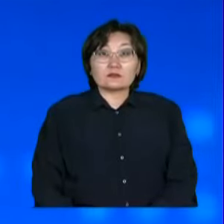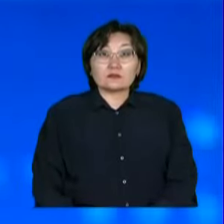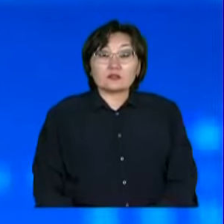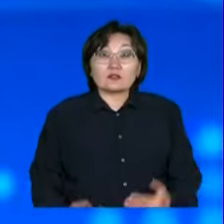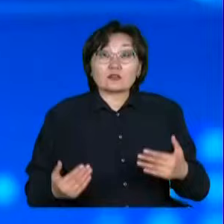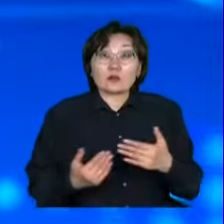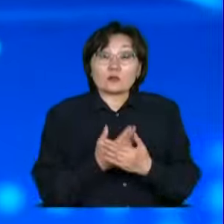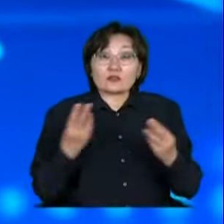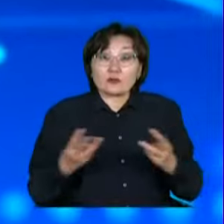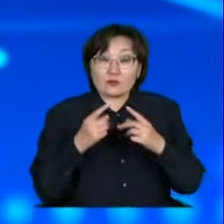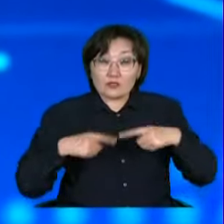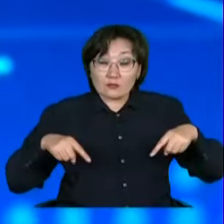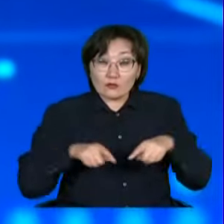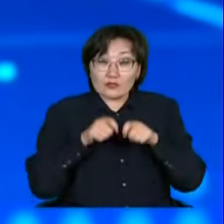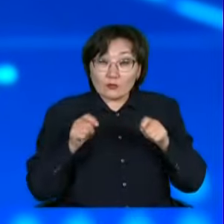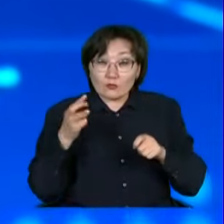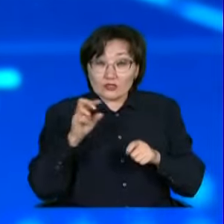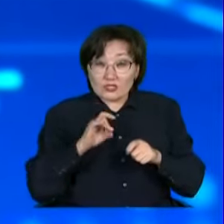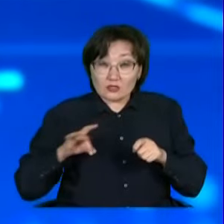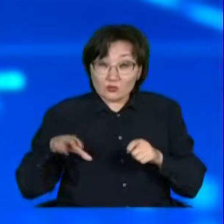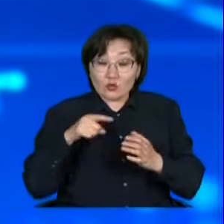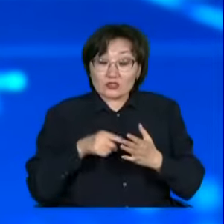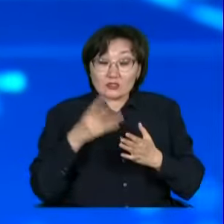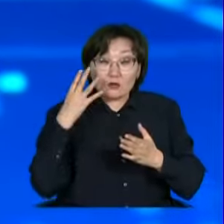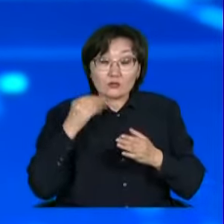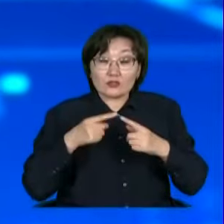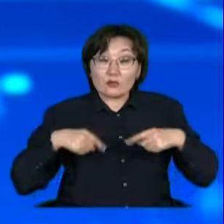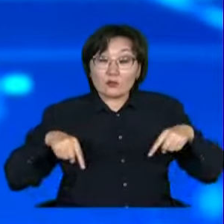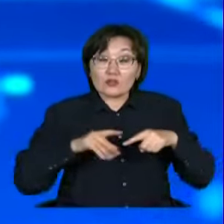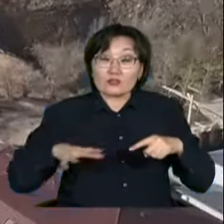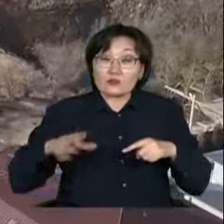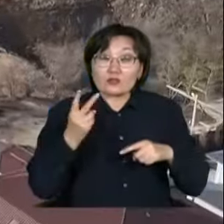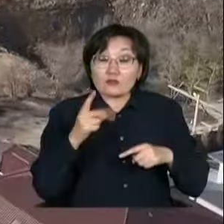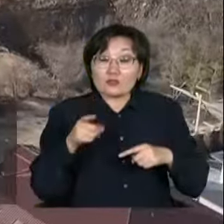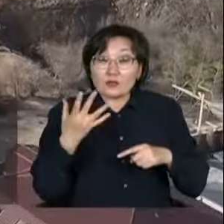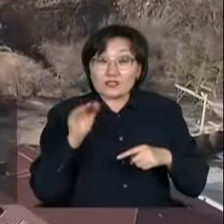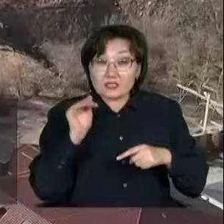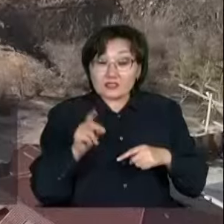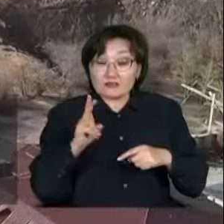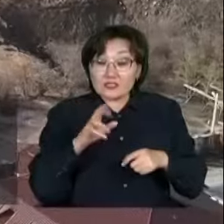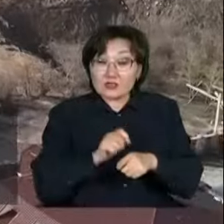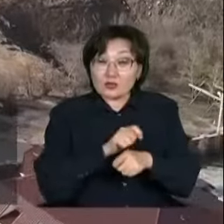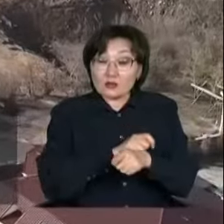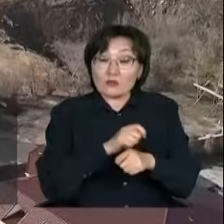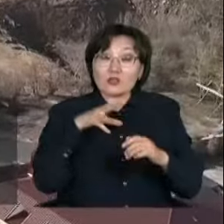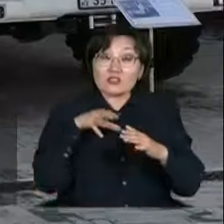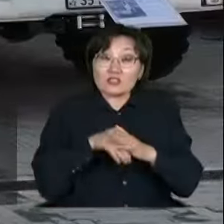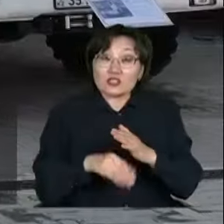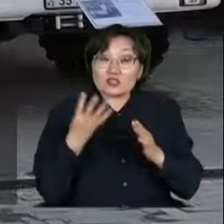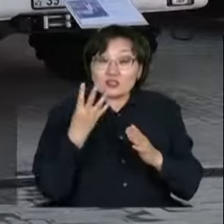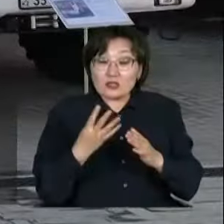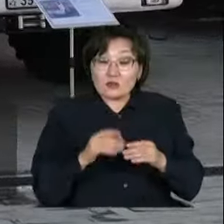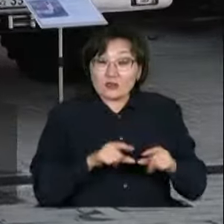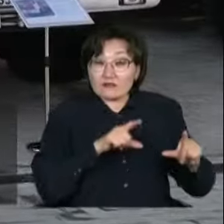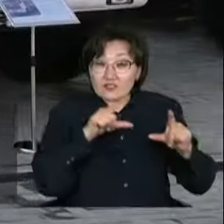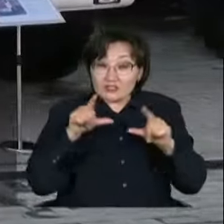Новую пожарную часть открыли в Бустандыкском районе Алматы. Объект площадью более 2500 квадратных метров рассчитан на 4